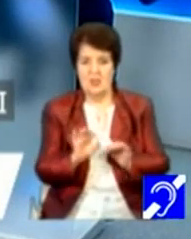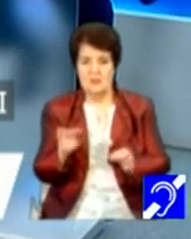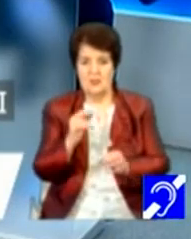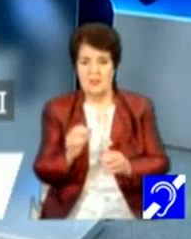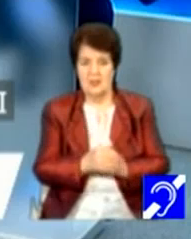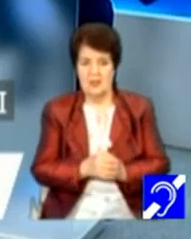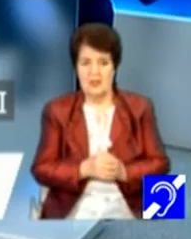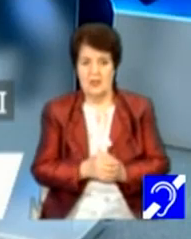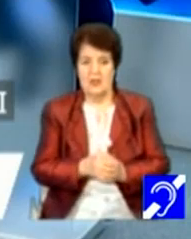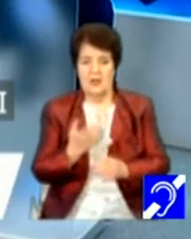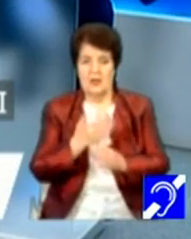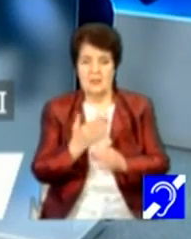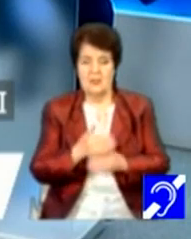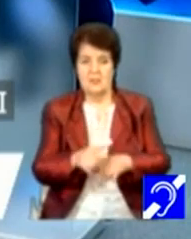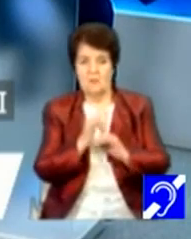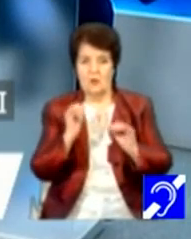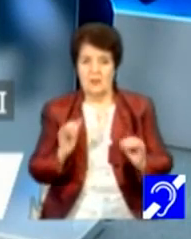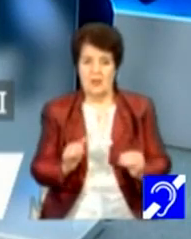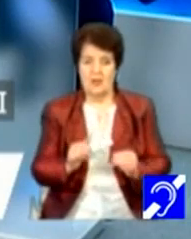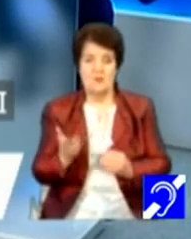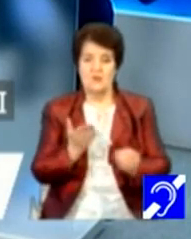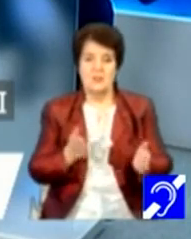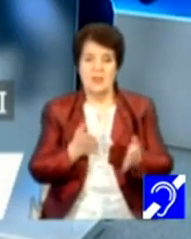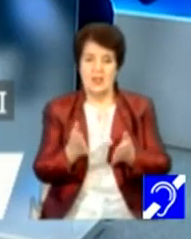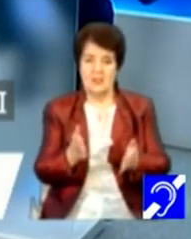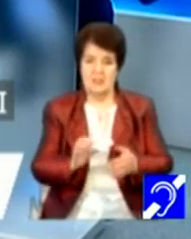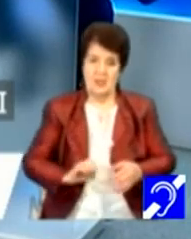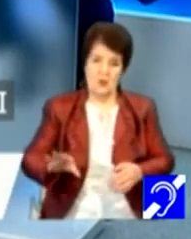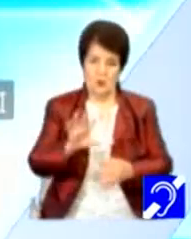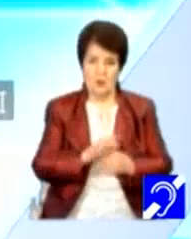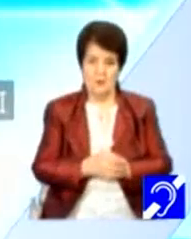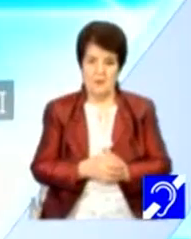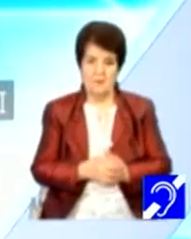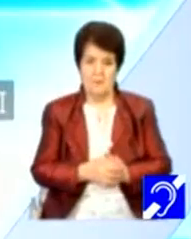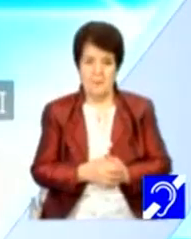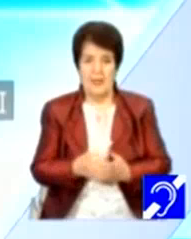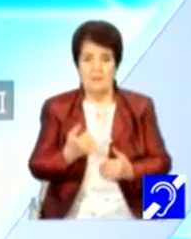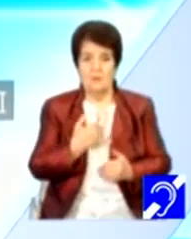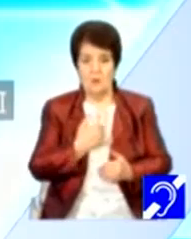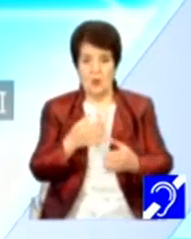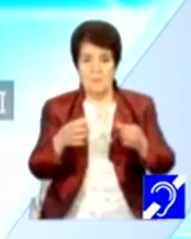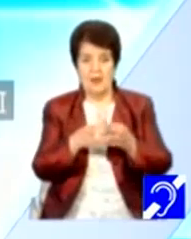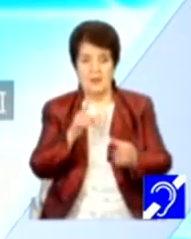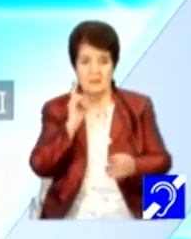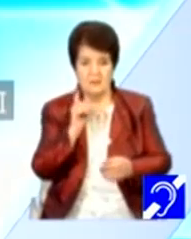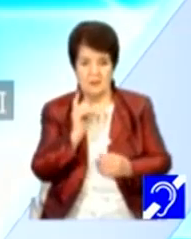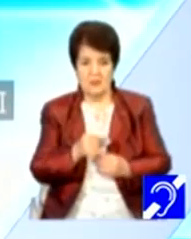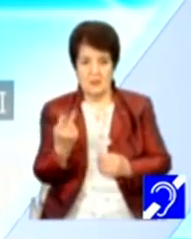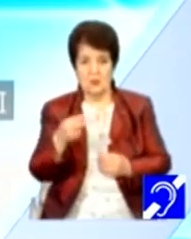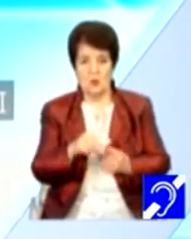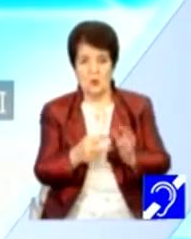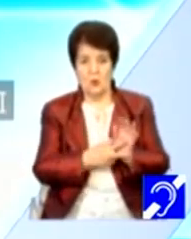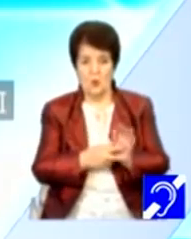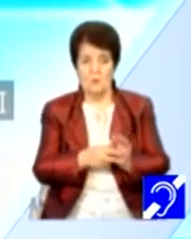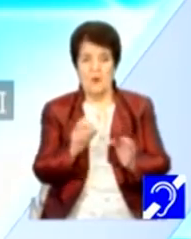dezvoltare. Priviți ca partener de dezvoltare unde? În ce direcție? Către Europa sau... Noi suntem Partidul Verde Ecologist din 2008,